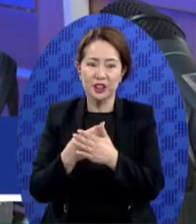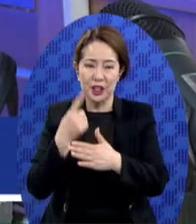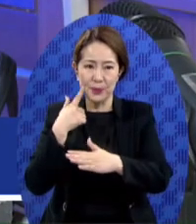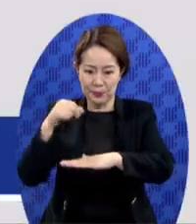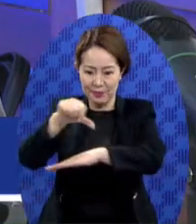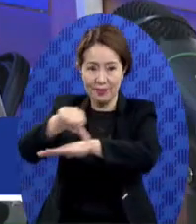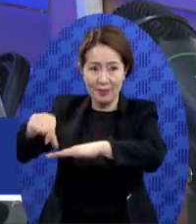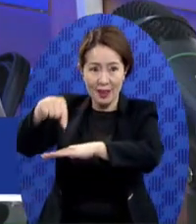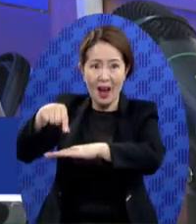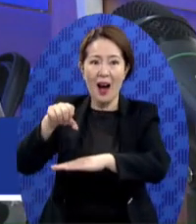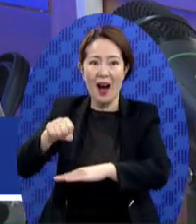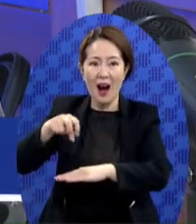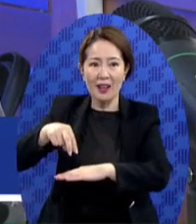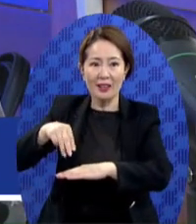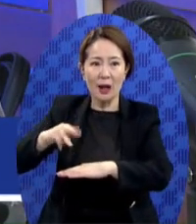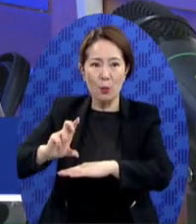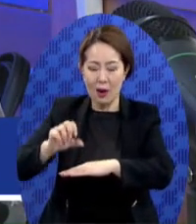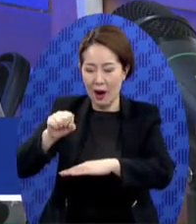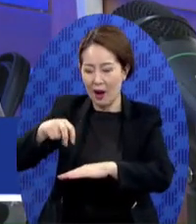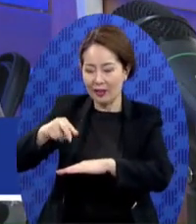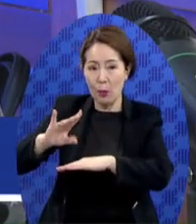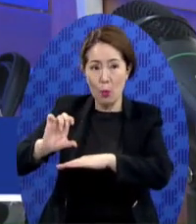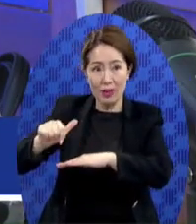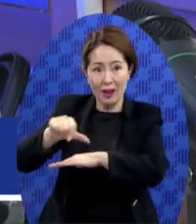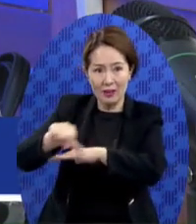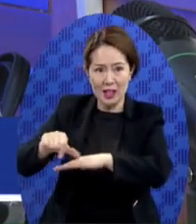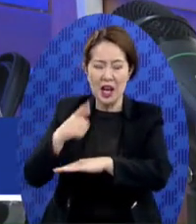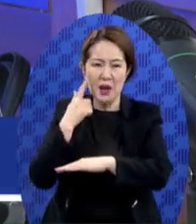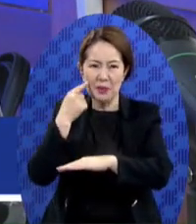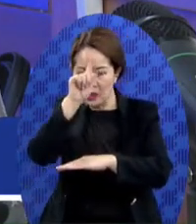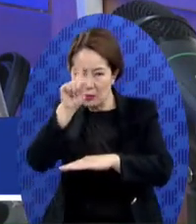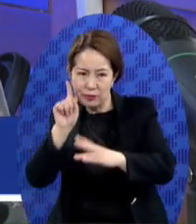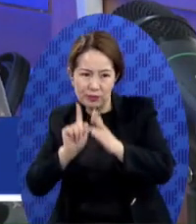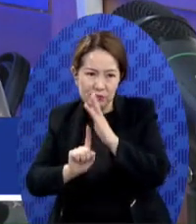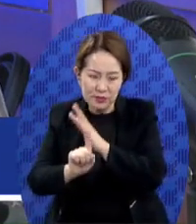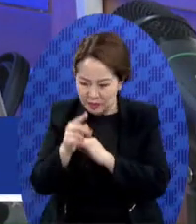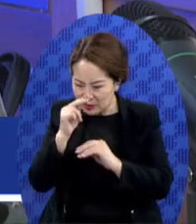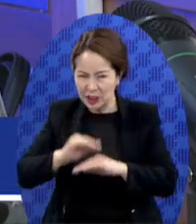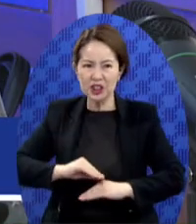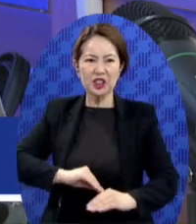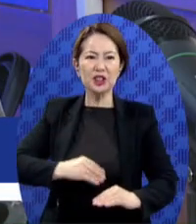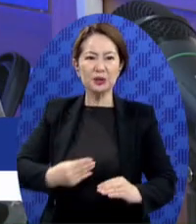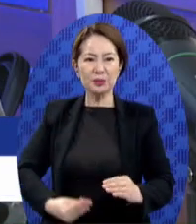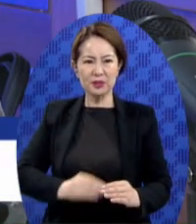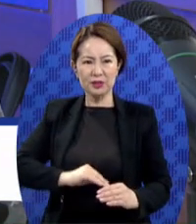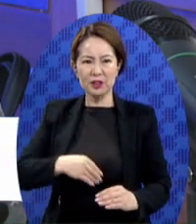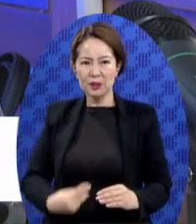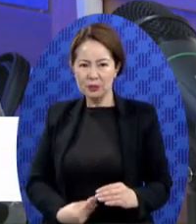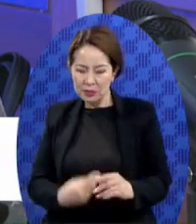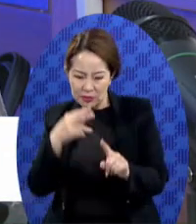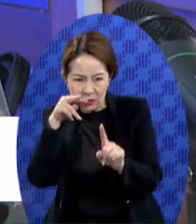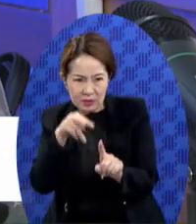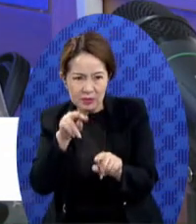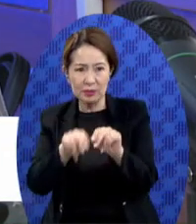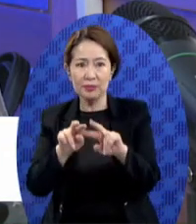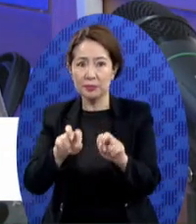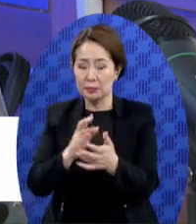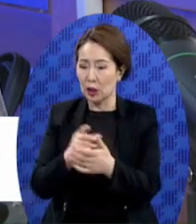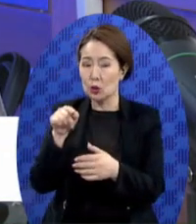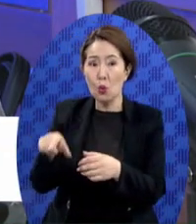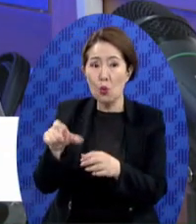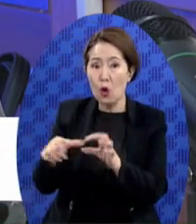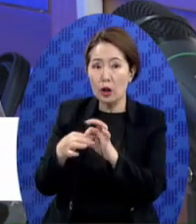эмэгтэй байгаа. Ямар ч бол эмэгтэйчүүдийн эмч бол орж үзлэг хийж байгаа юм байлээ. Үзлэг хийгээд байгаа. Гэхдээ тэр хүмүүс бол тийм энэ